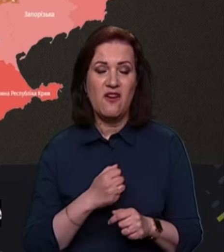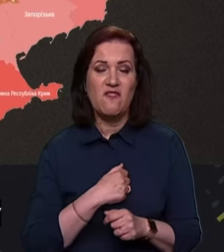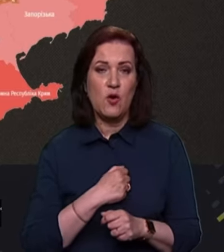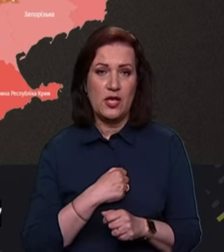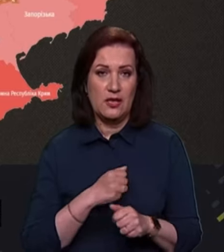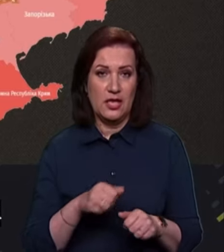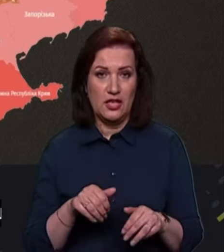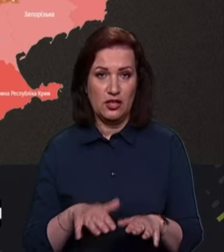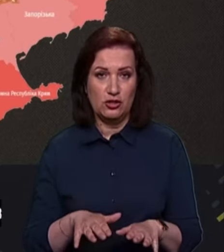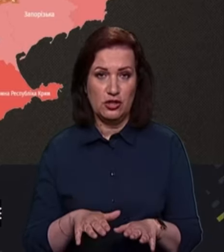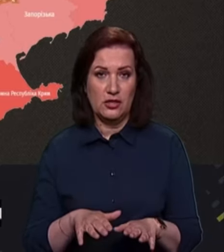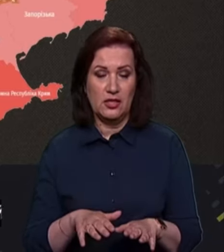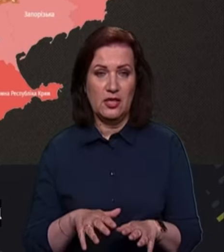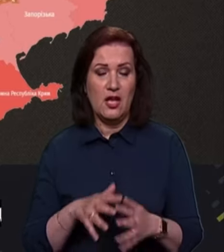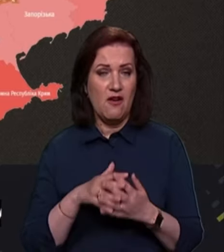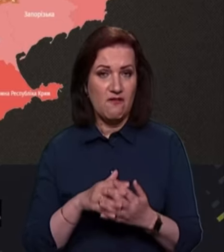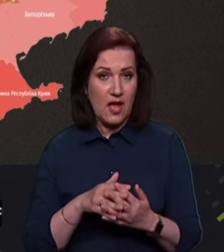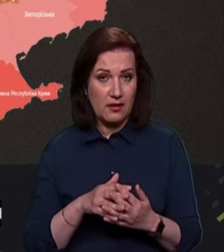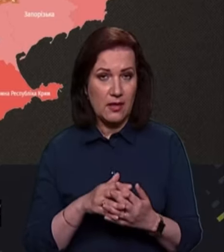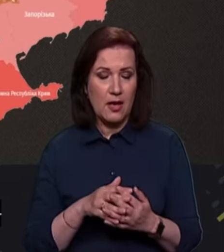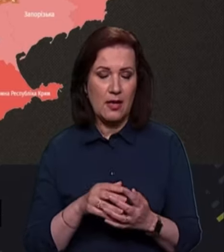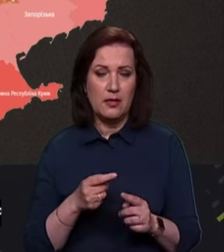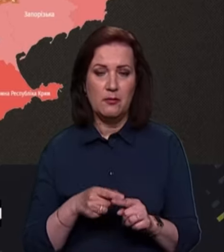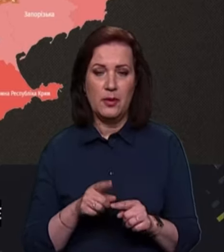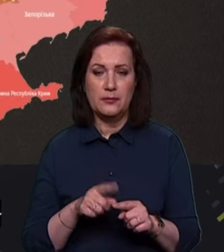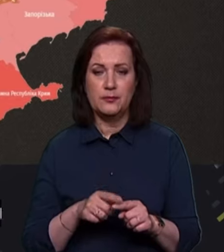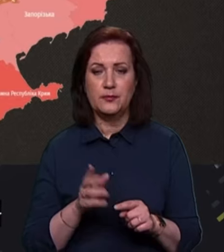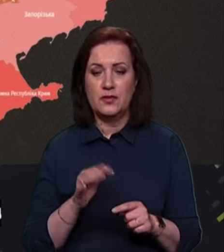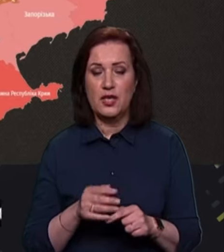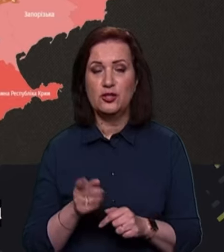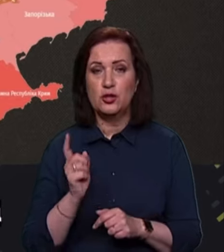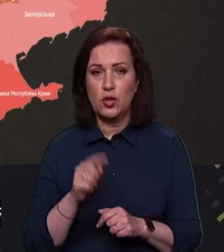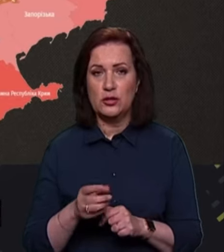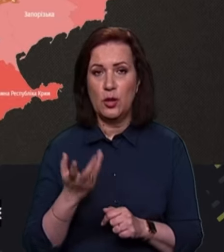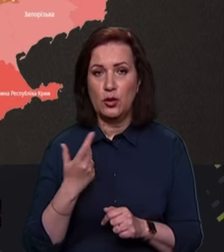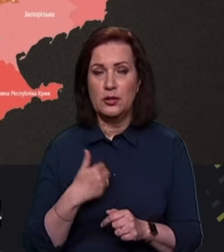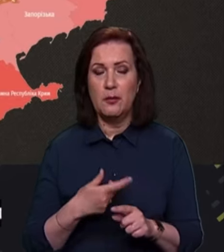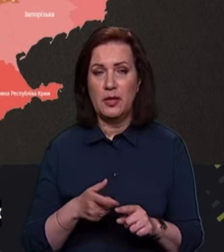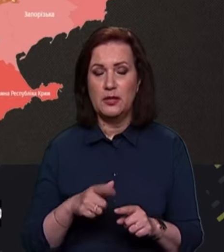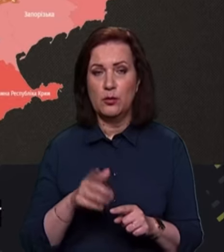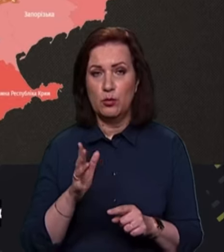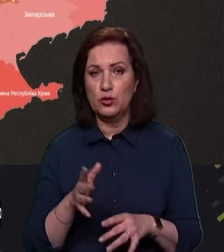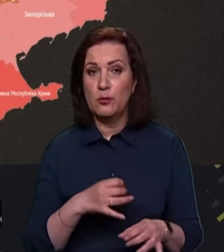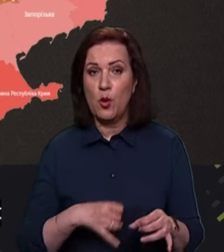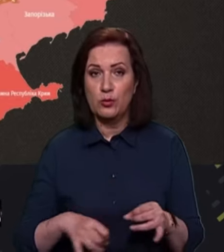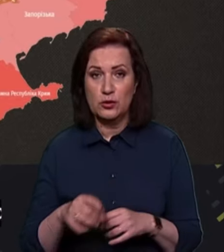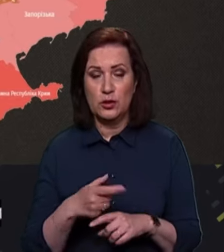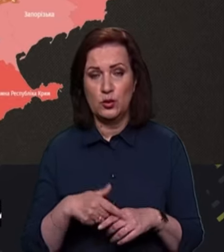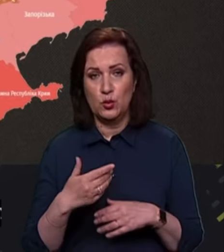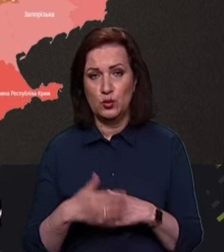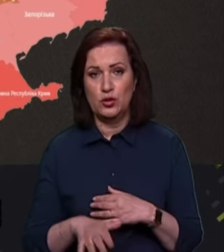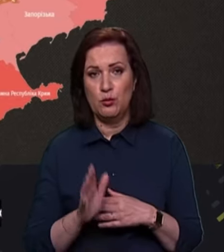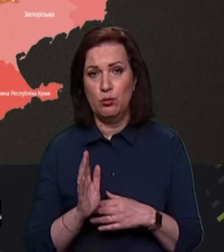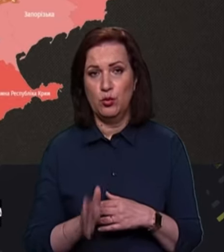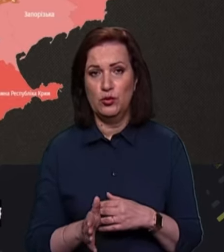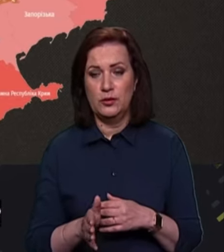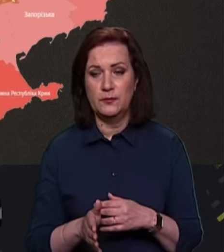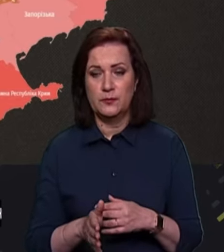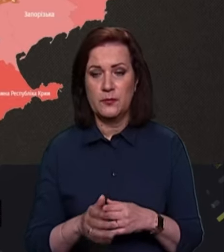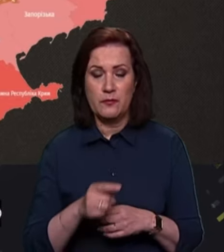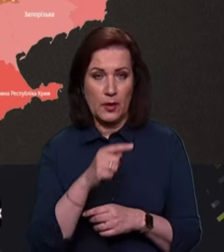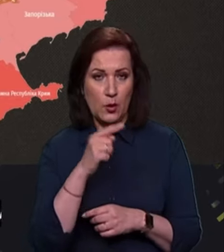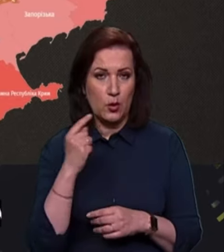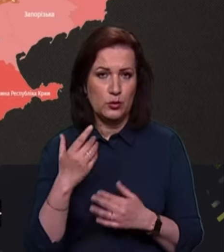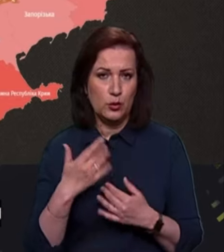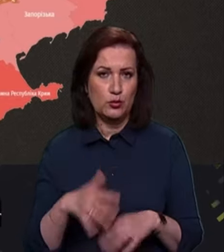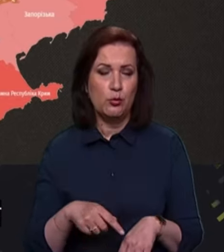военное решение, война, и поэтому даже тогда, когда мы это будем еще обсуждать, это уже будет Россия